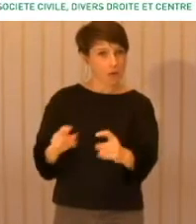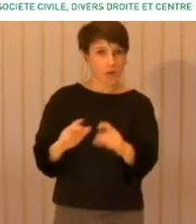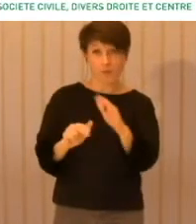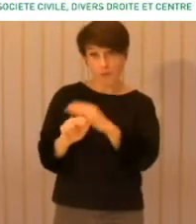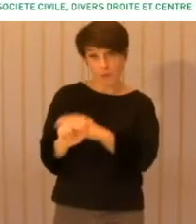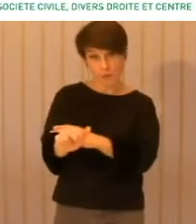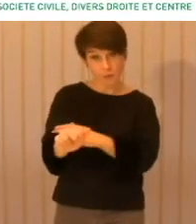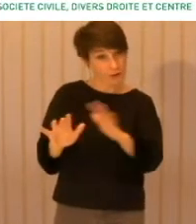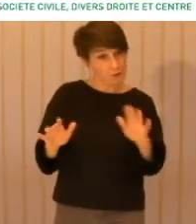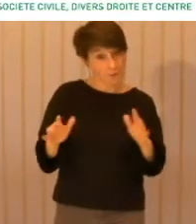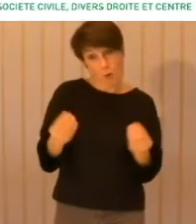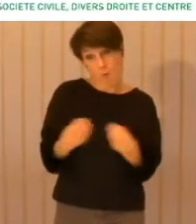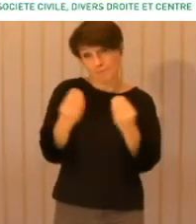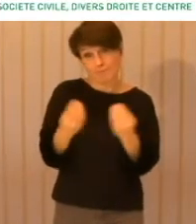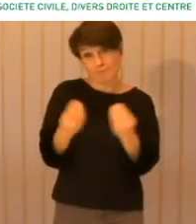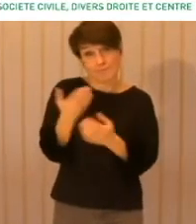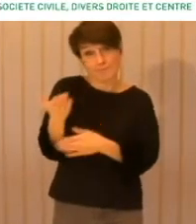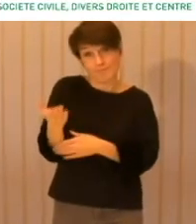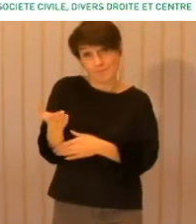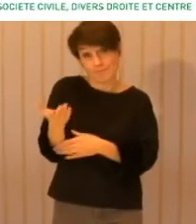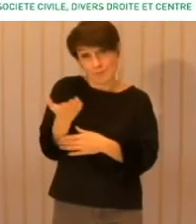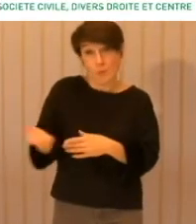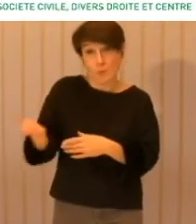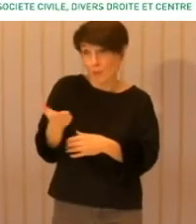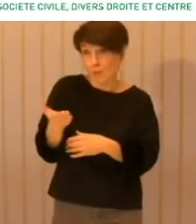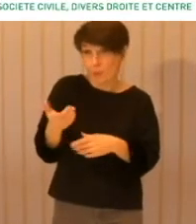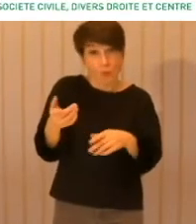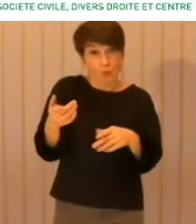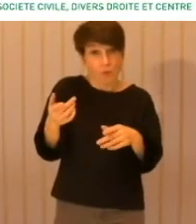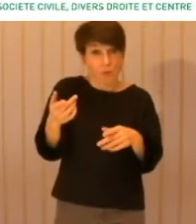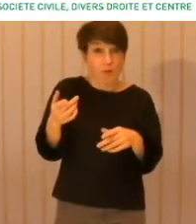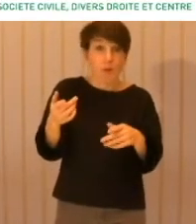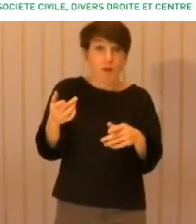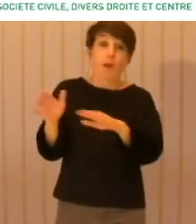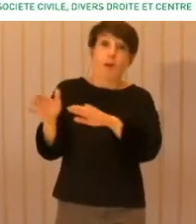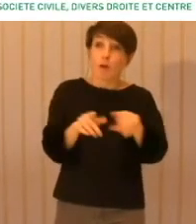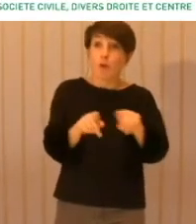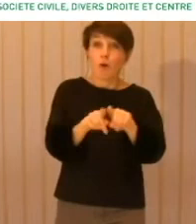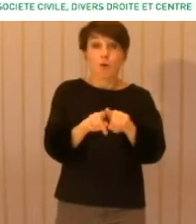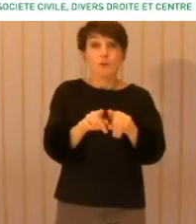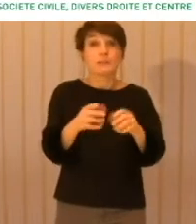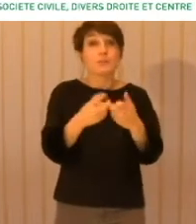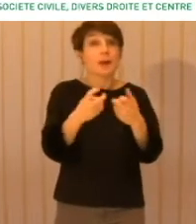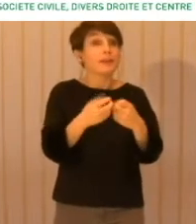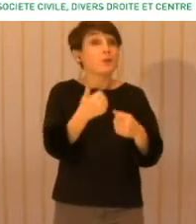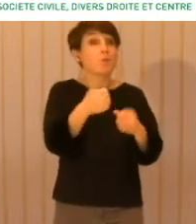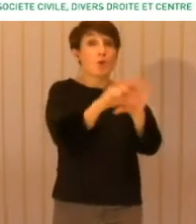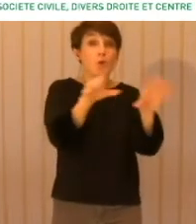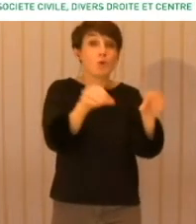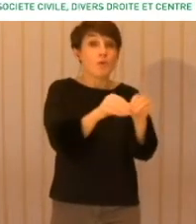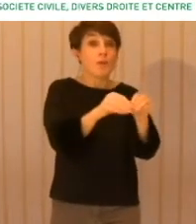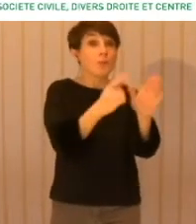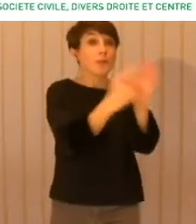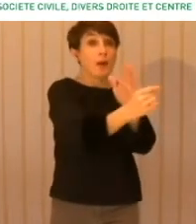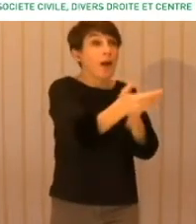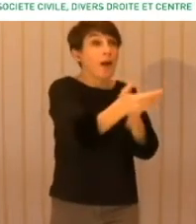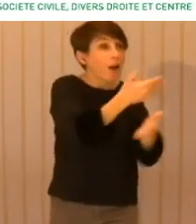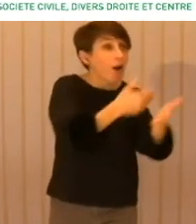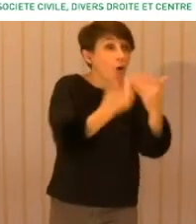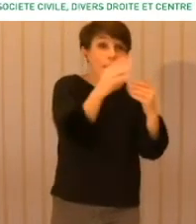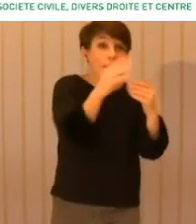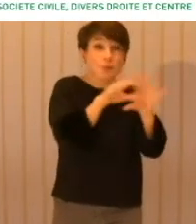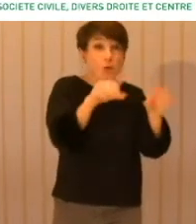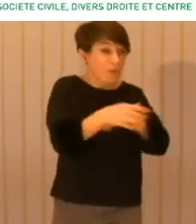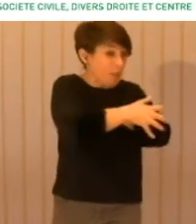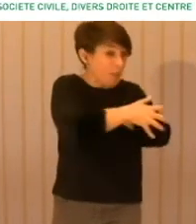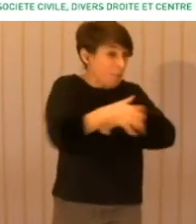se mettront dans ce projet seront comme les autres. Le départ d'une famille remplacée par une autre encore plus pauvre ou